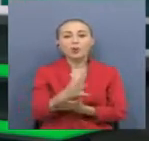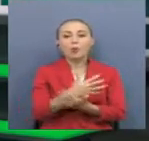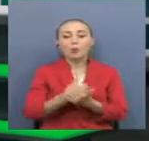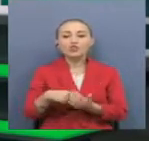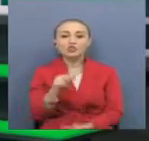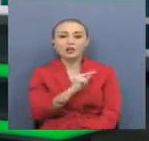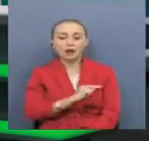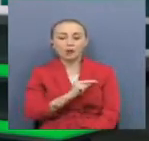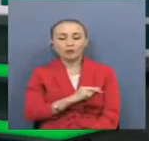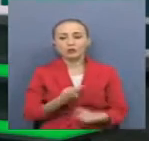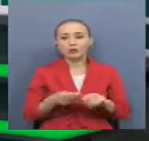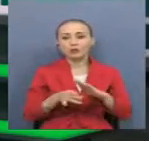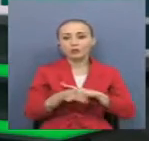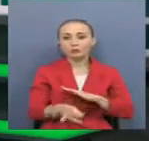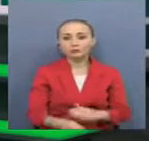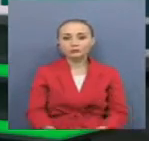тәсілдері таныстырылды.